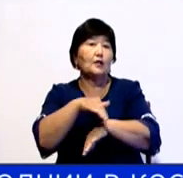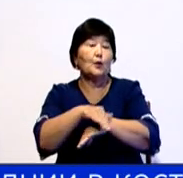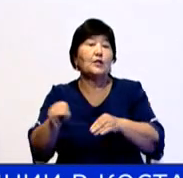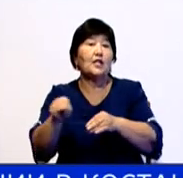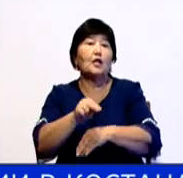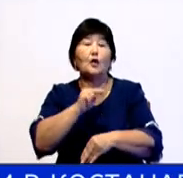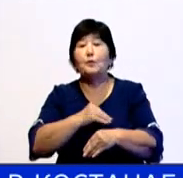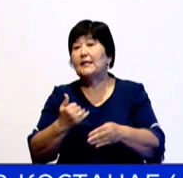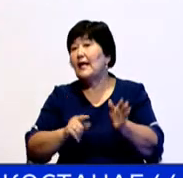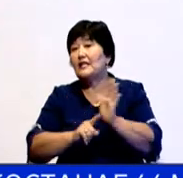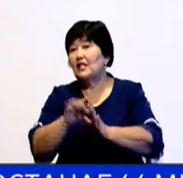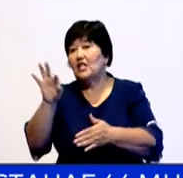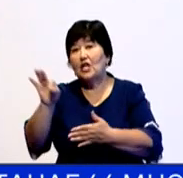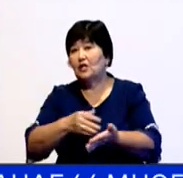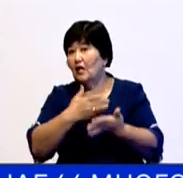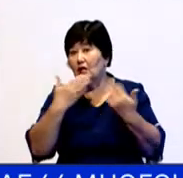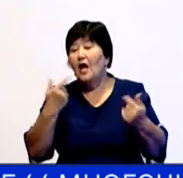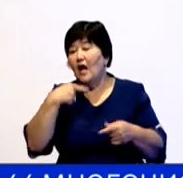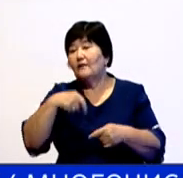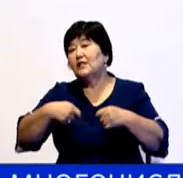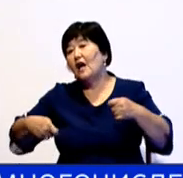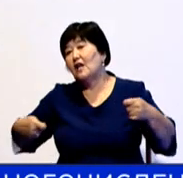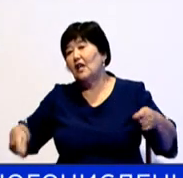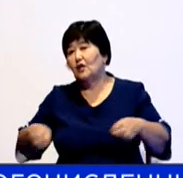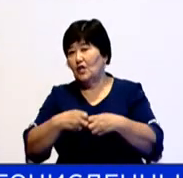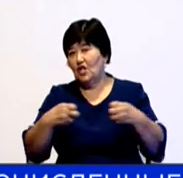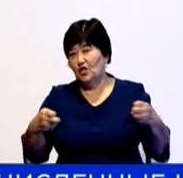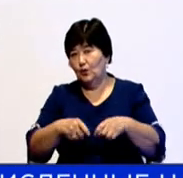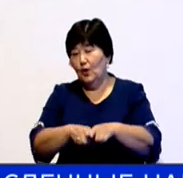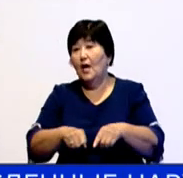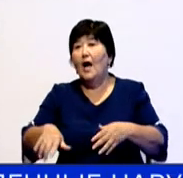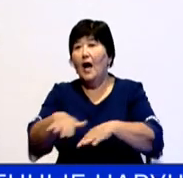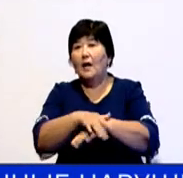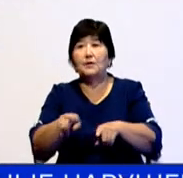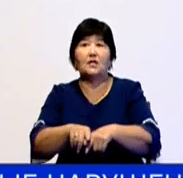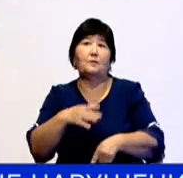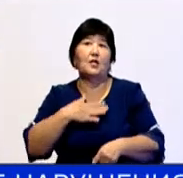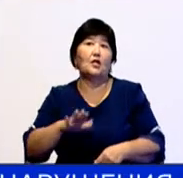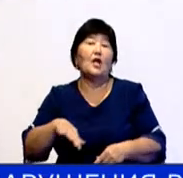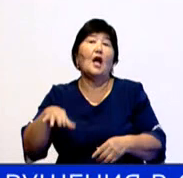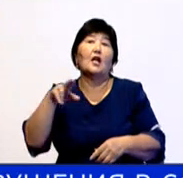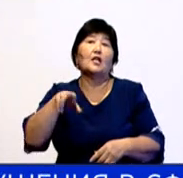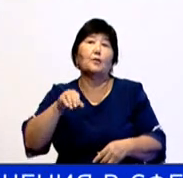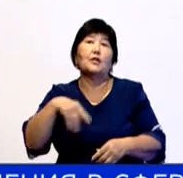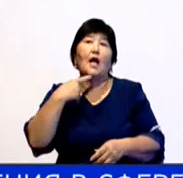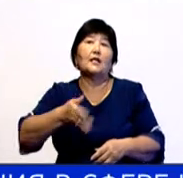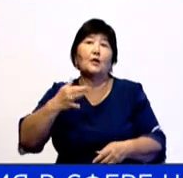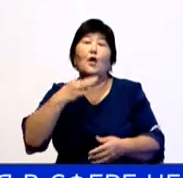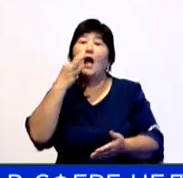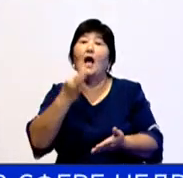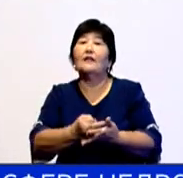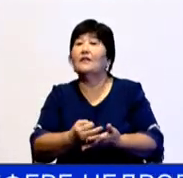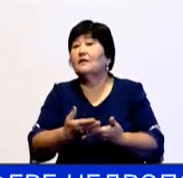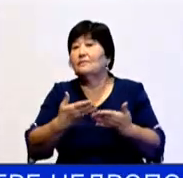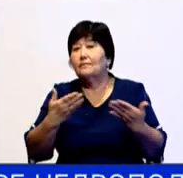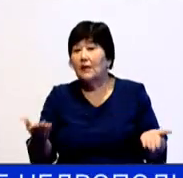ремонтные работы не начинаются сразу как говорится тянут резину общественность этим недовольна депутаты доложили об этом но ответа не